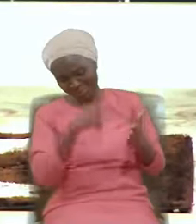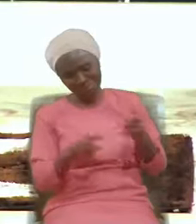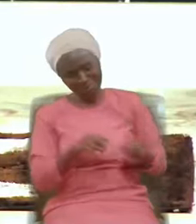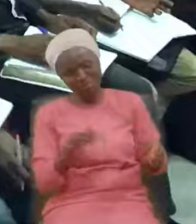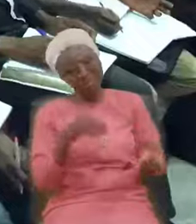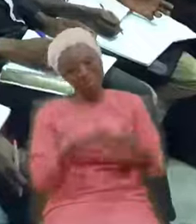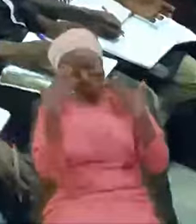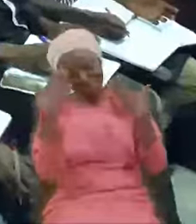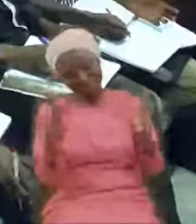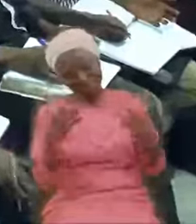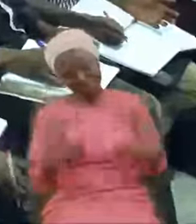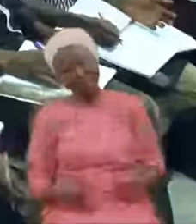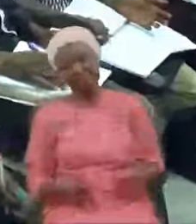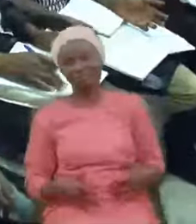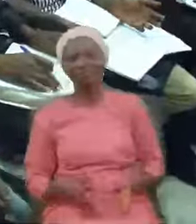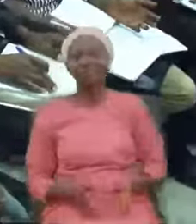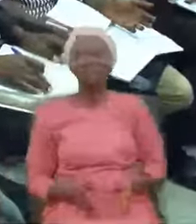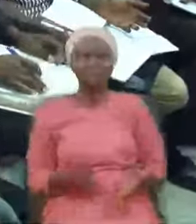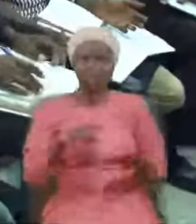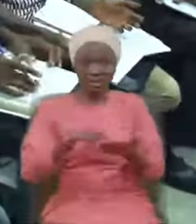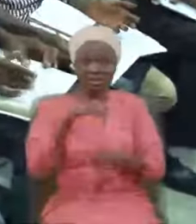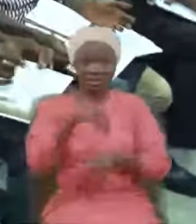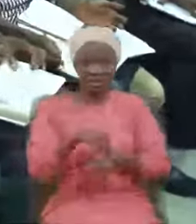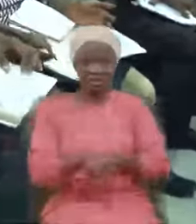soir. Cette soirée a réglé l'affaire là.